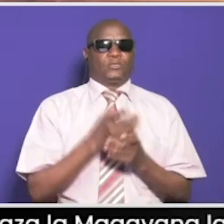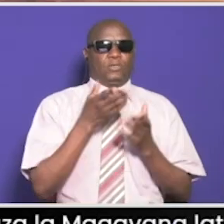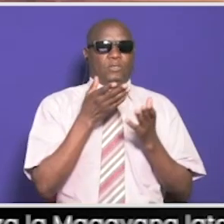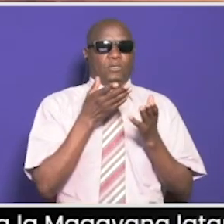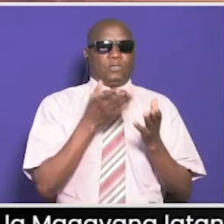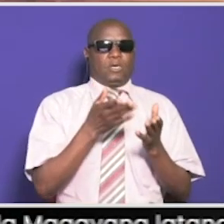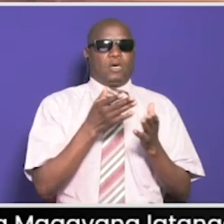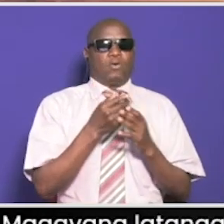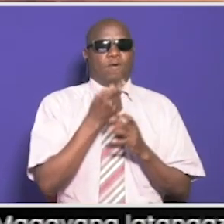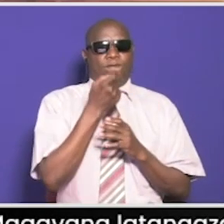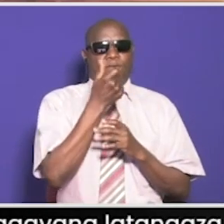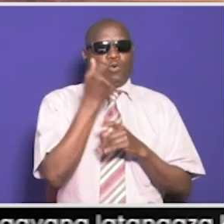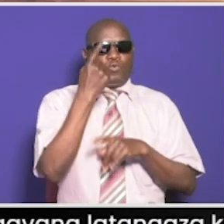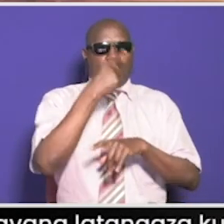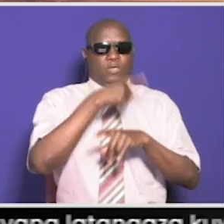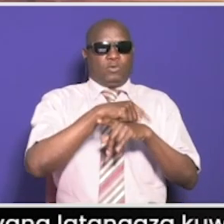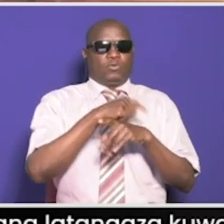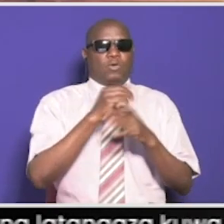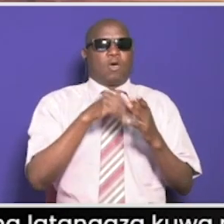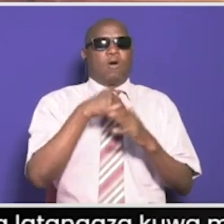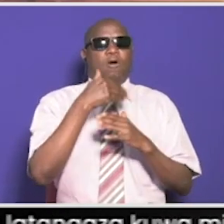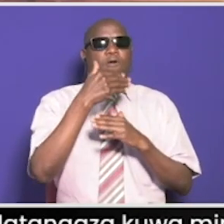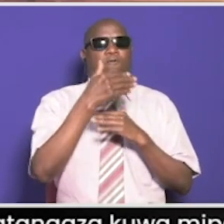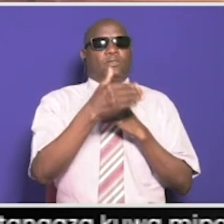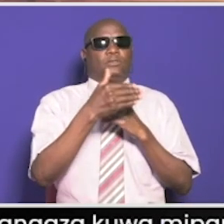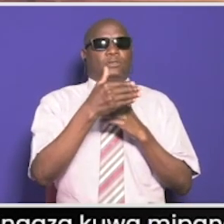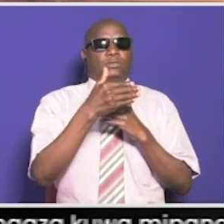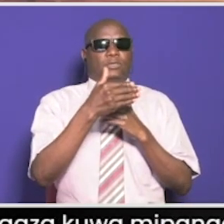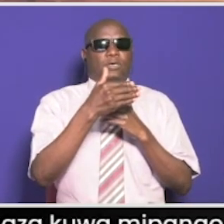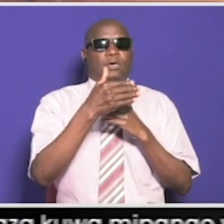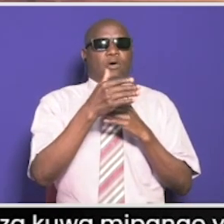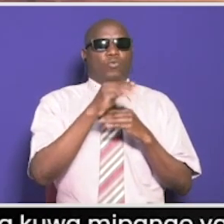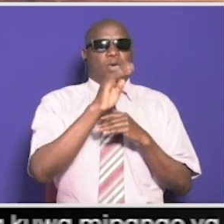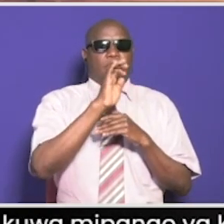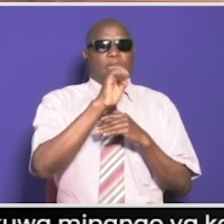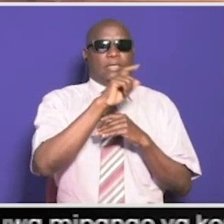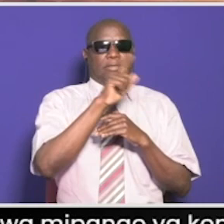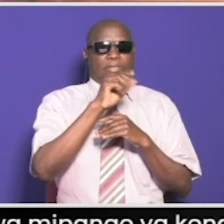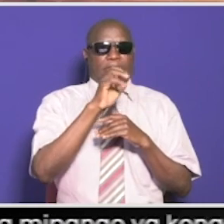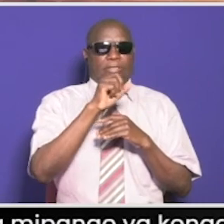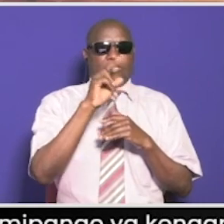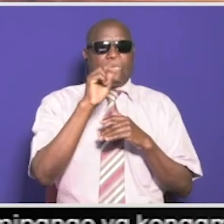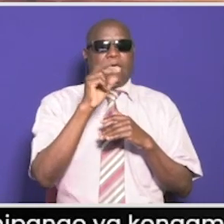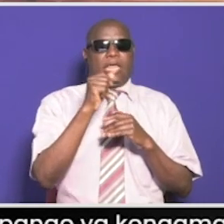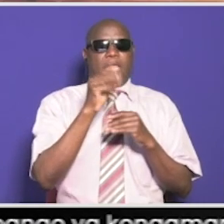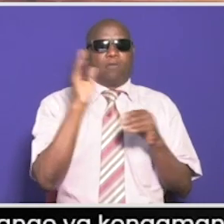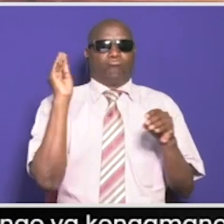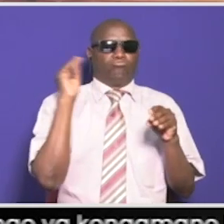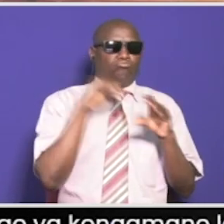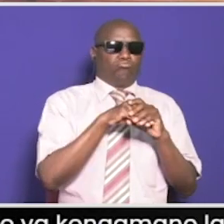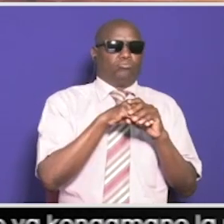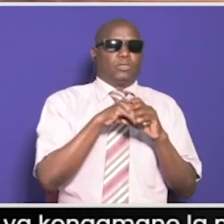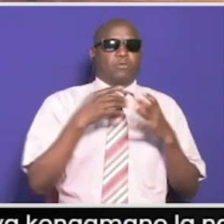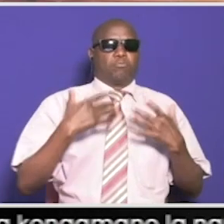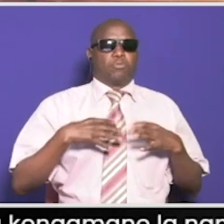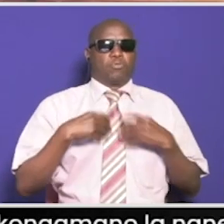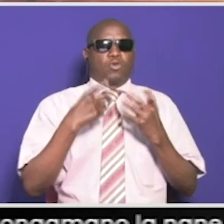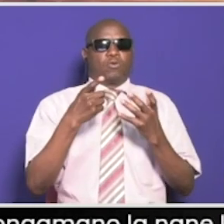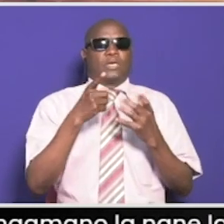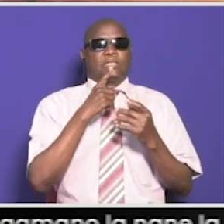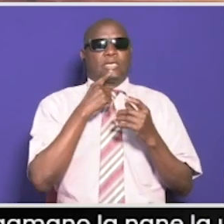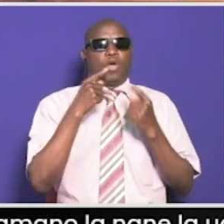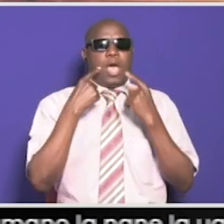Siku chache tu baada ya mtandao wa serikali wa e-citizen kudukuliwa na kundi la watu wanaojiita Anonymous